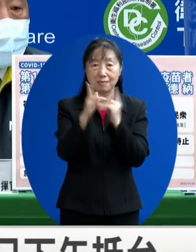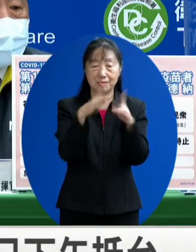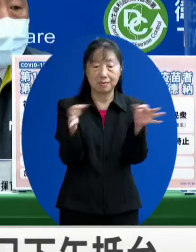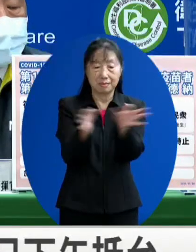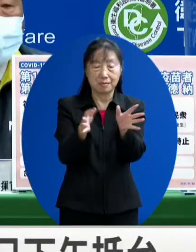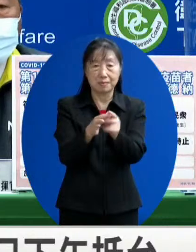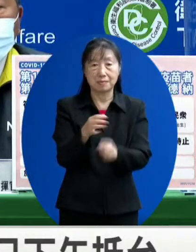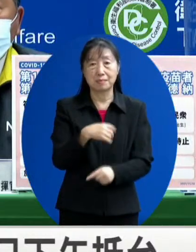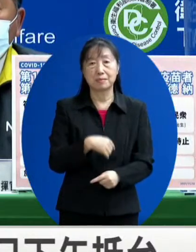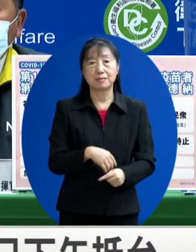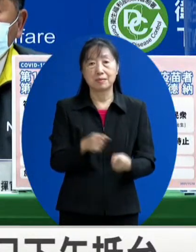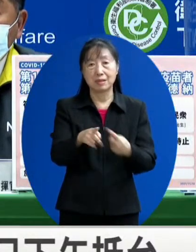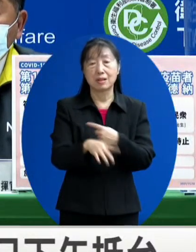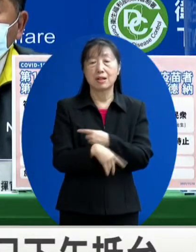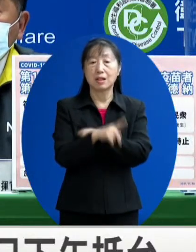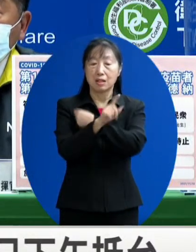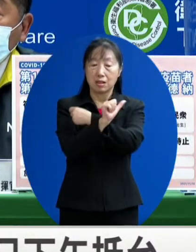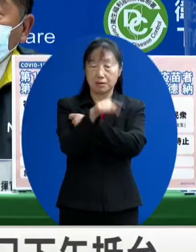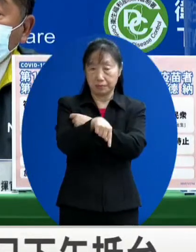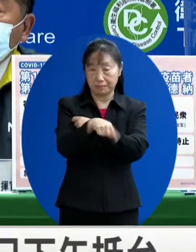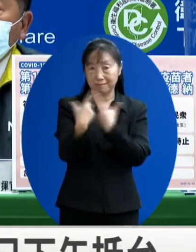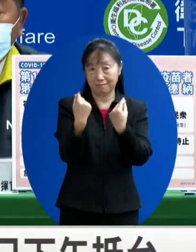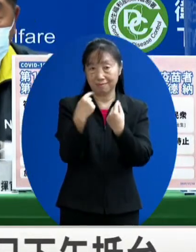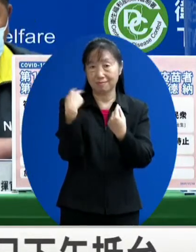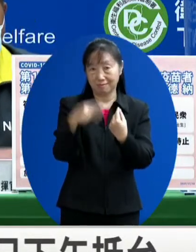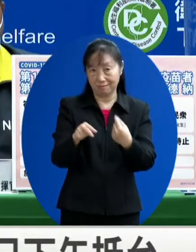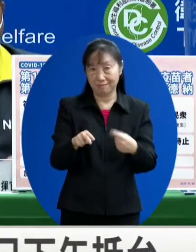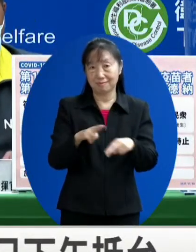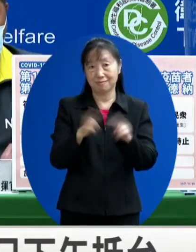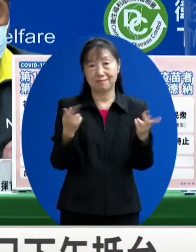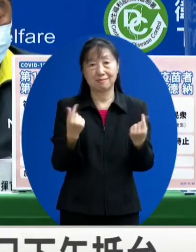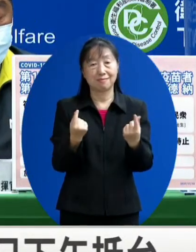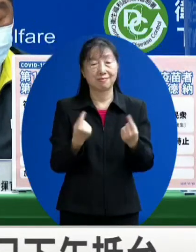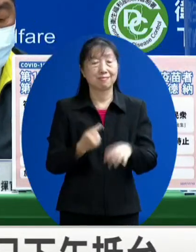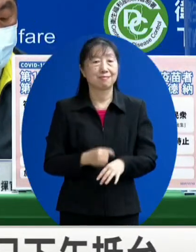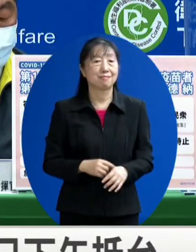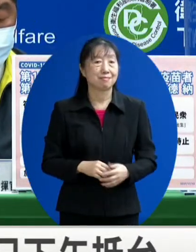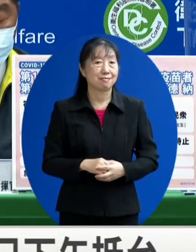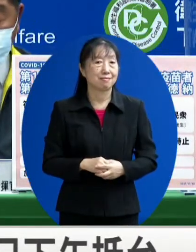来在第45期，我们还会持续的开放。